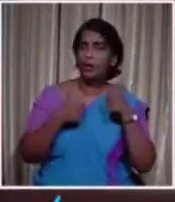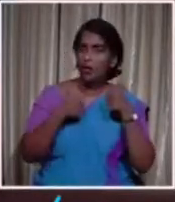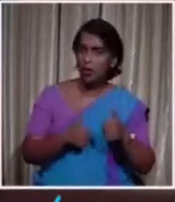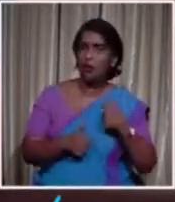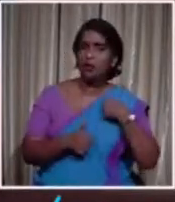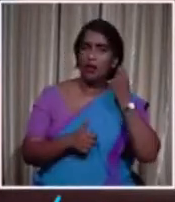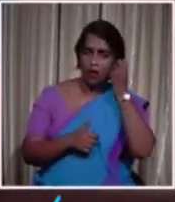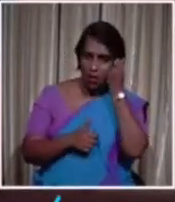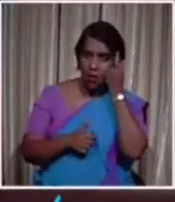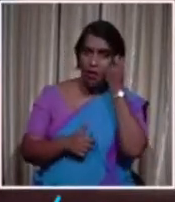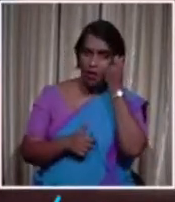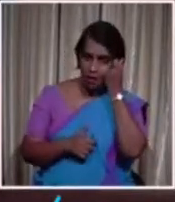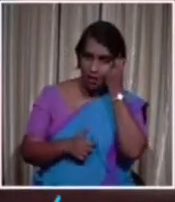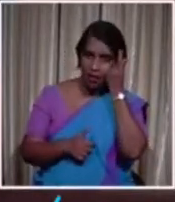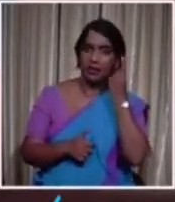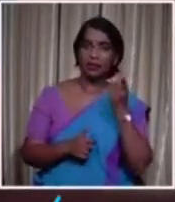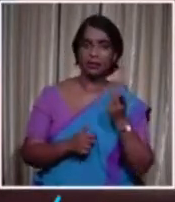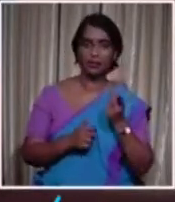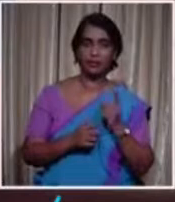संकल्प